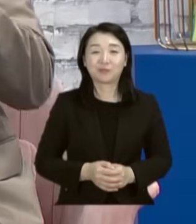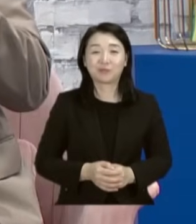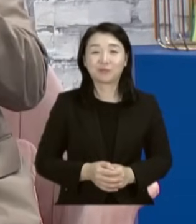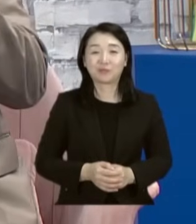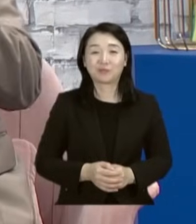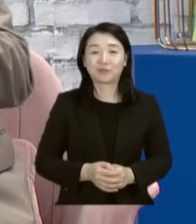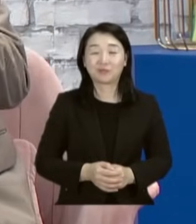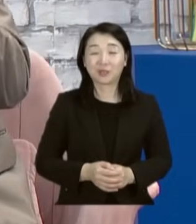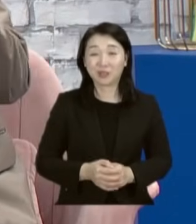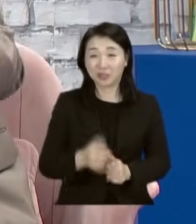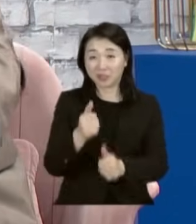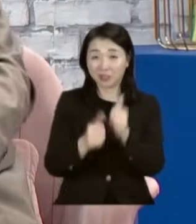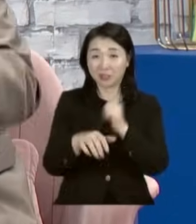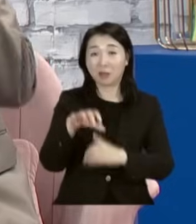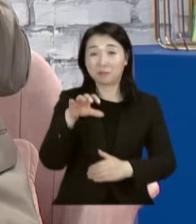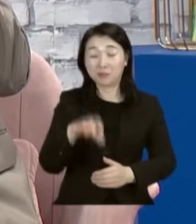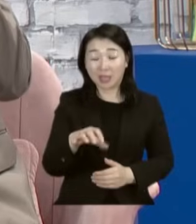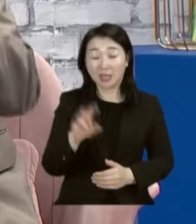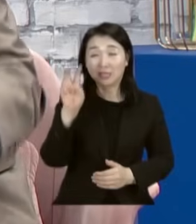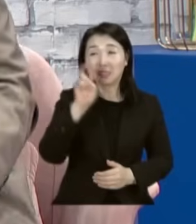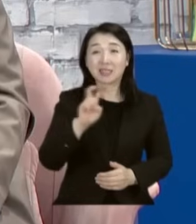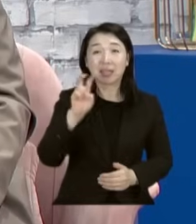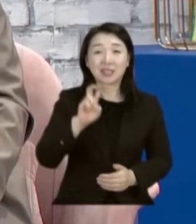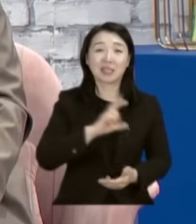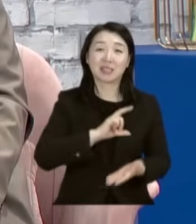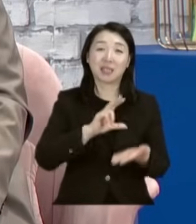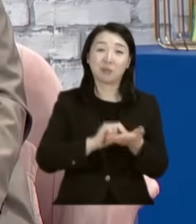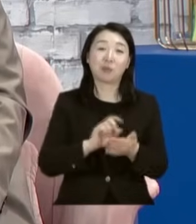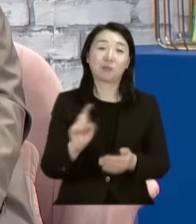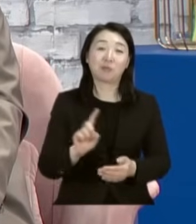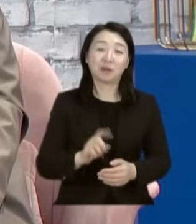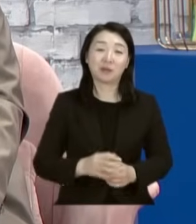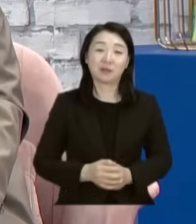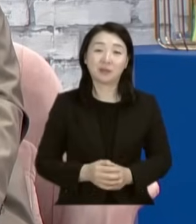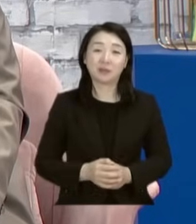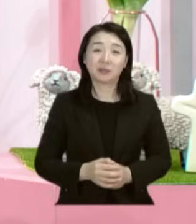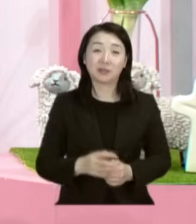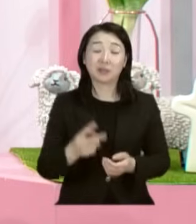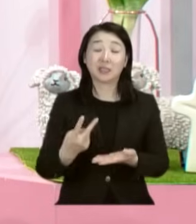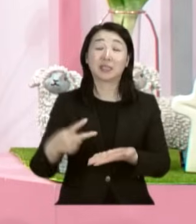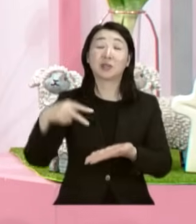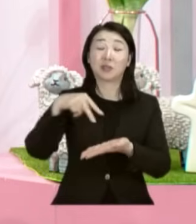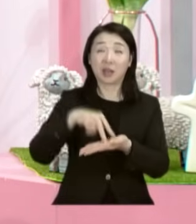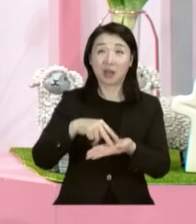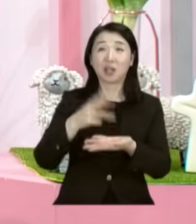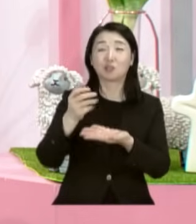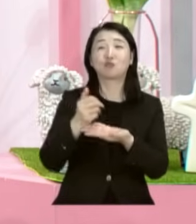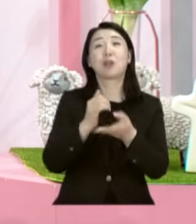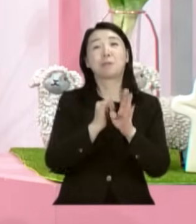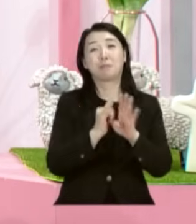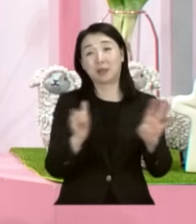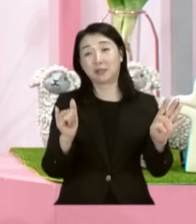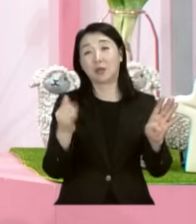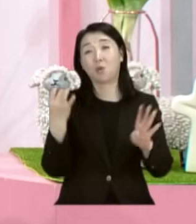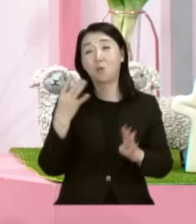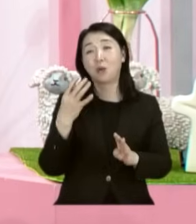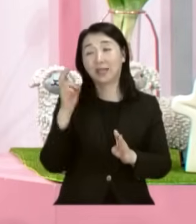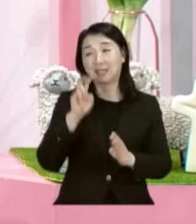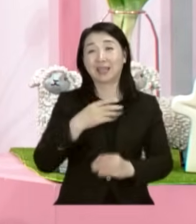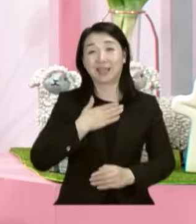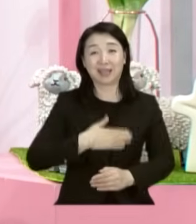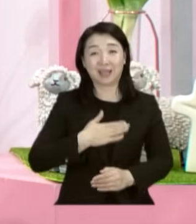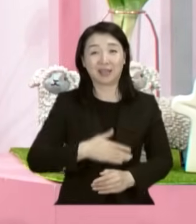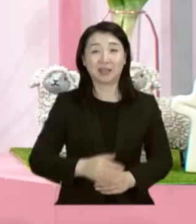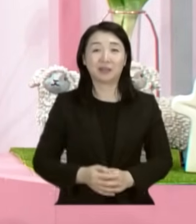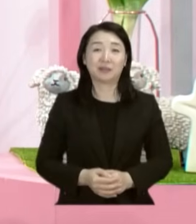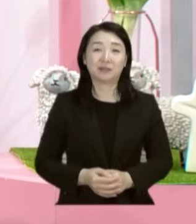즐겨들었던 시합장에서 즐겨들었던 찬양 제목이네 일어나라 주의 백성이라고 그 원래 알던